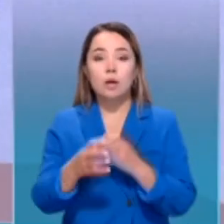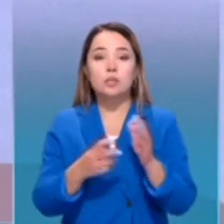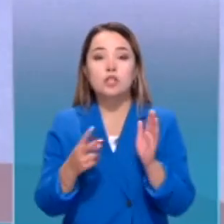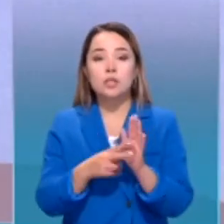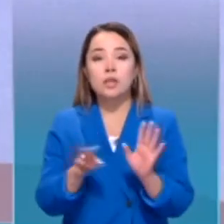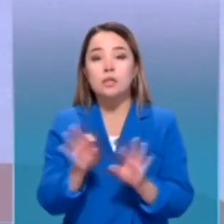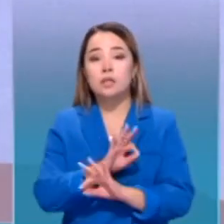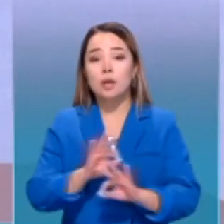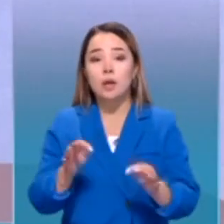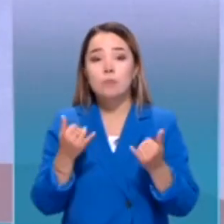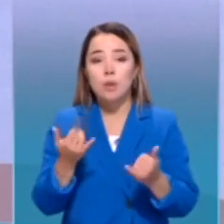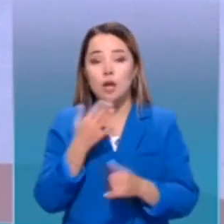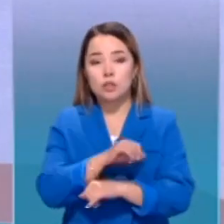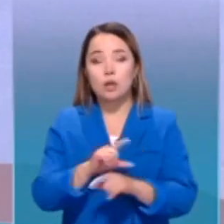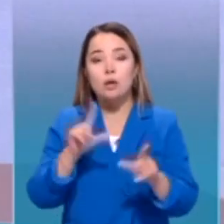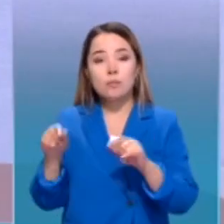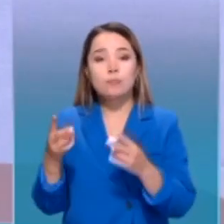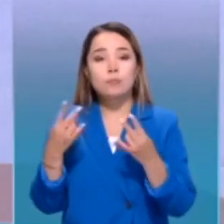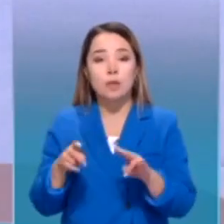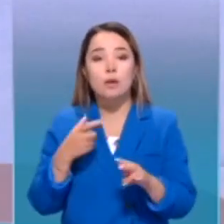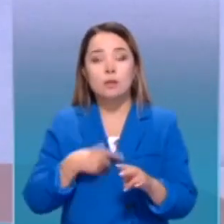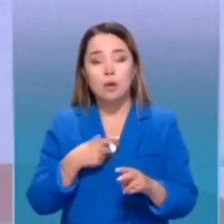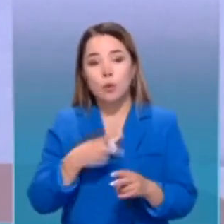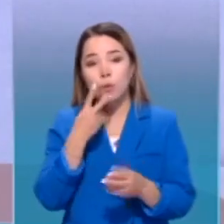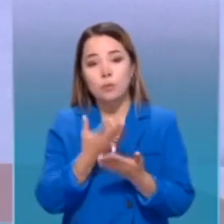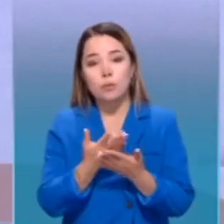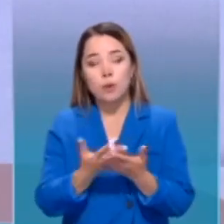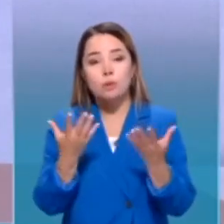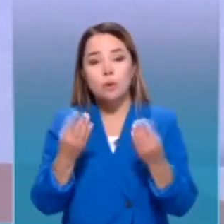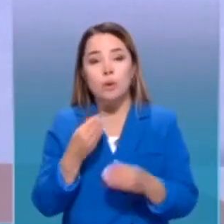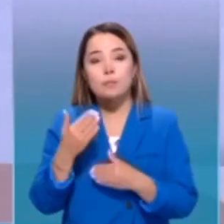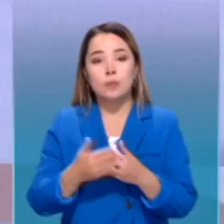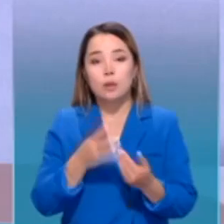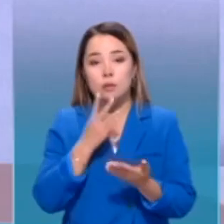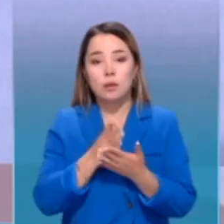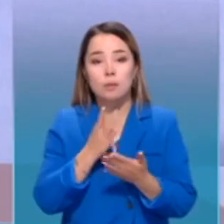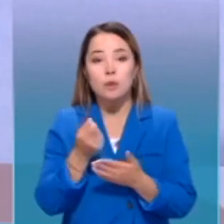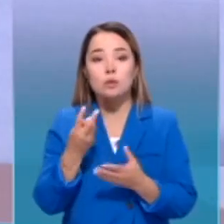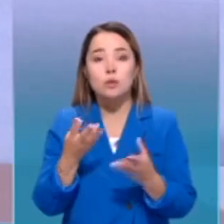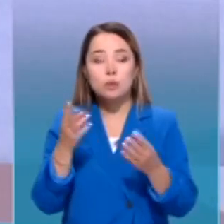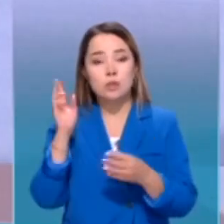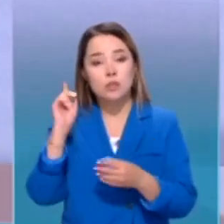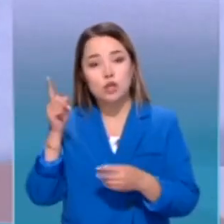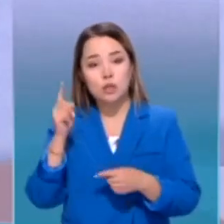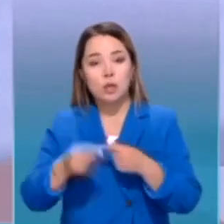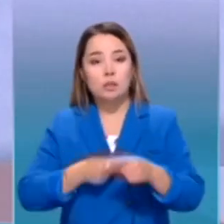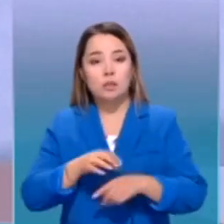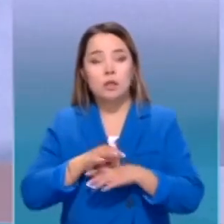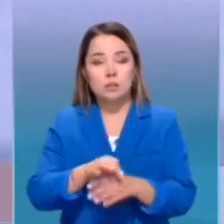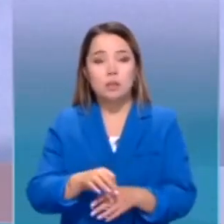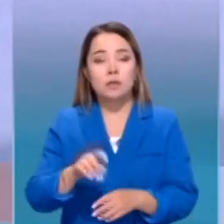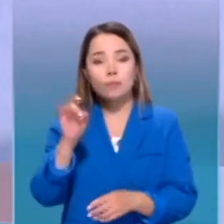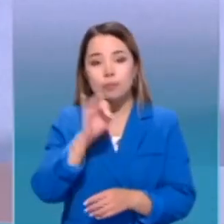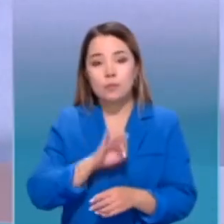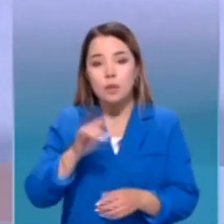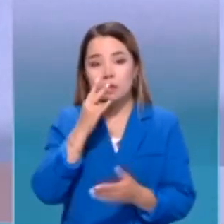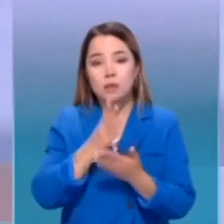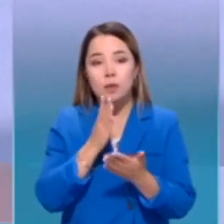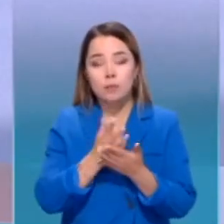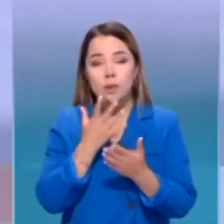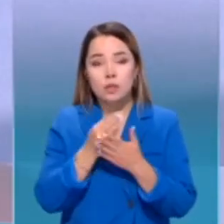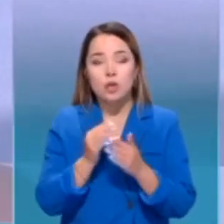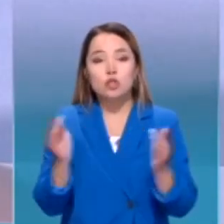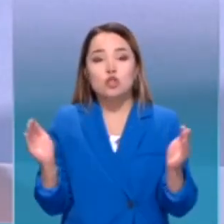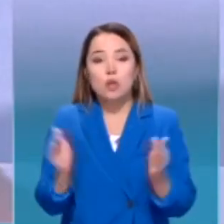Әлемнің жеті кереметін енді шегара аспай өзімізде тамашалайтын күнде алыс емес. Бірнеше ежелгі сәулет ескерткіштерінің бірнеше есе